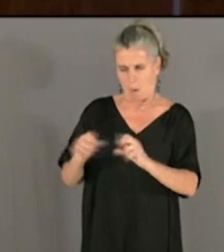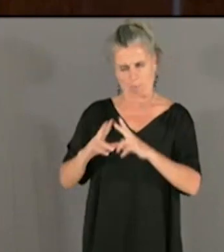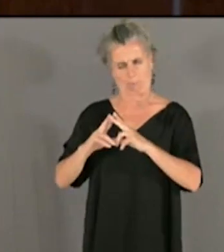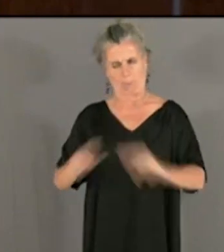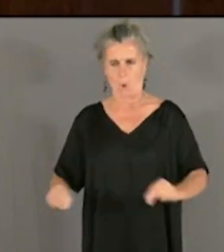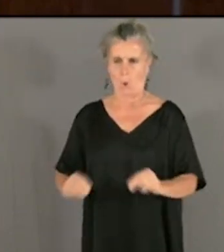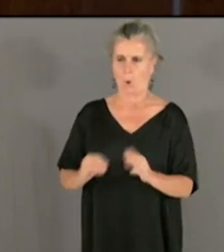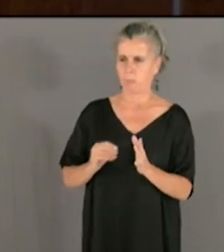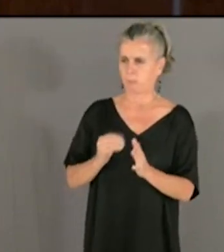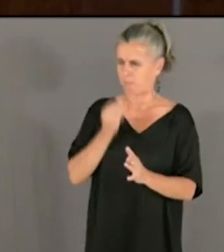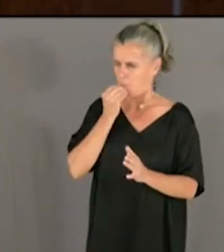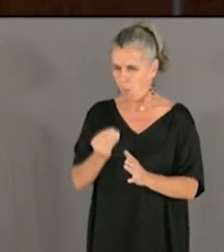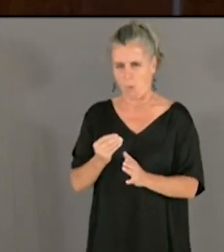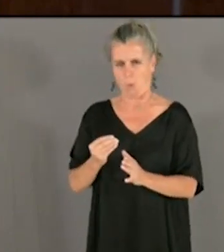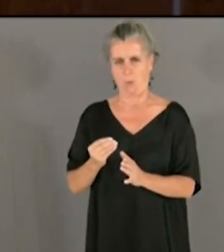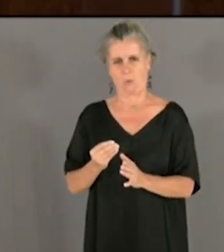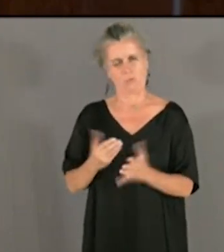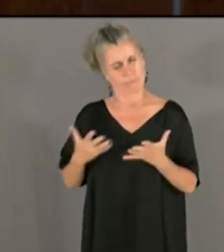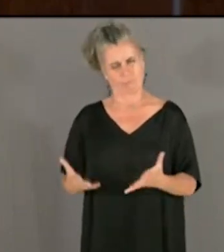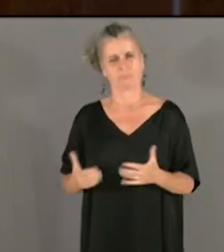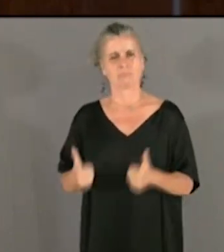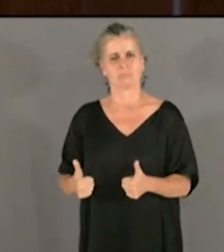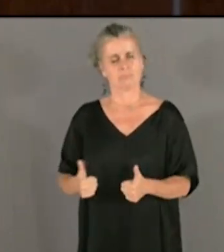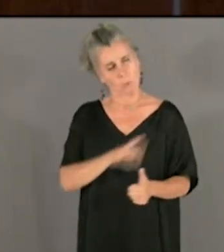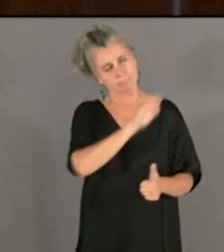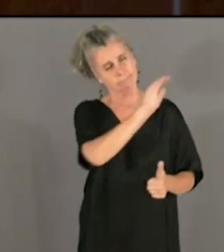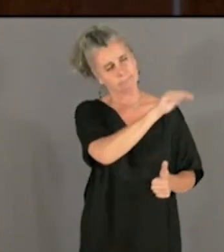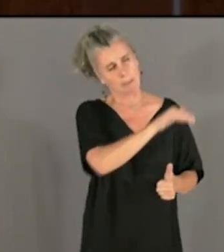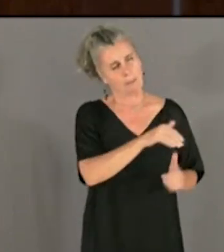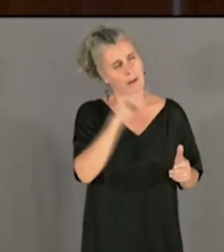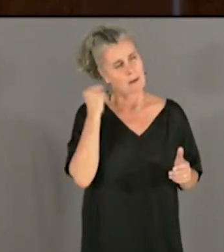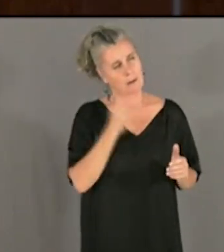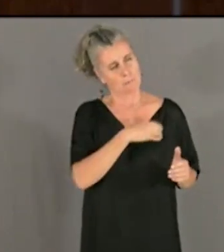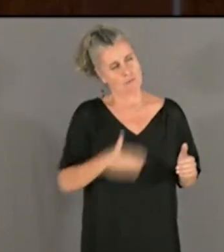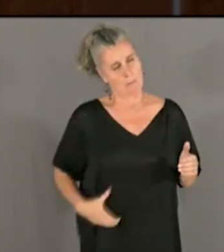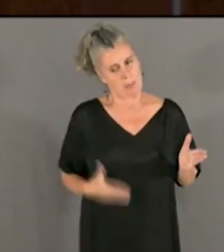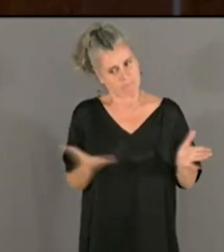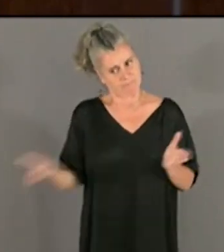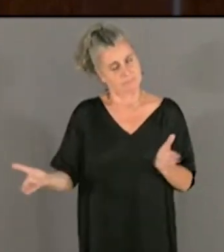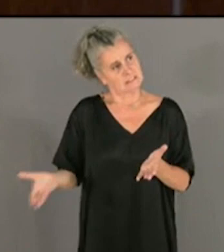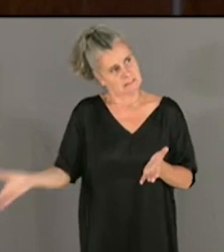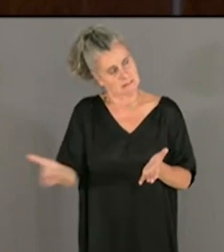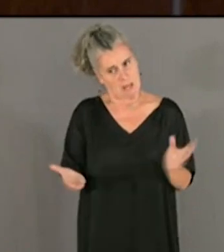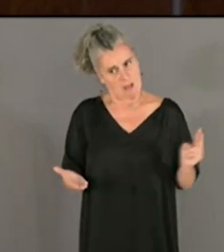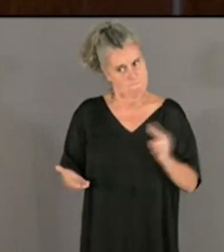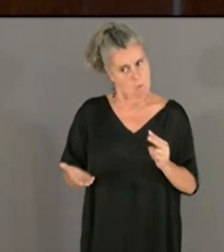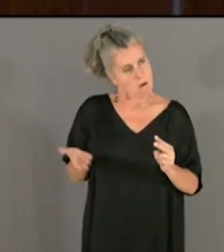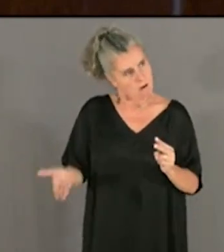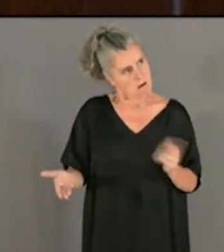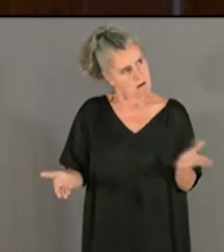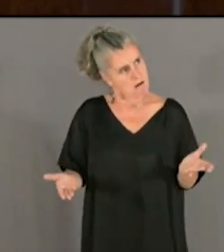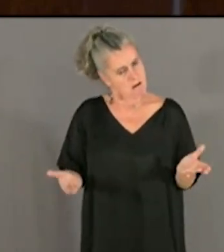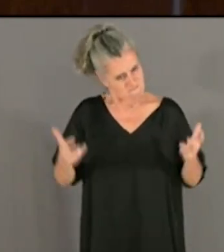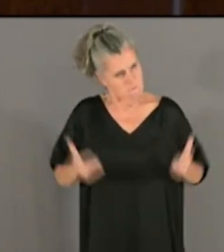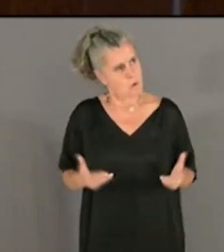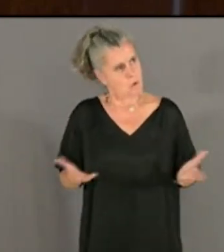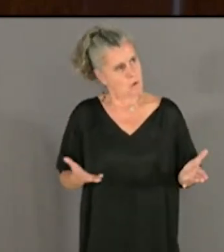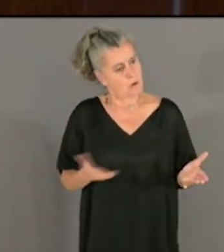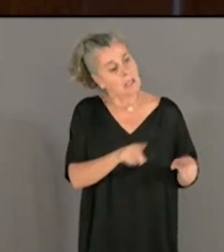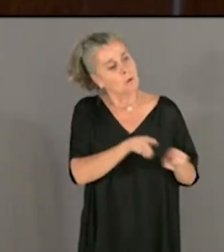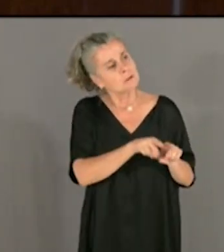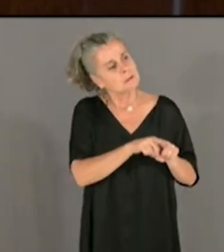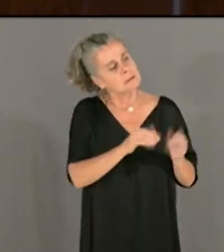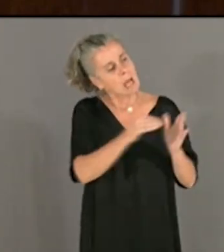je vous alerte à nouveau, monsieur le maire, et votre adjoint au sport, sur ce qui est en train de se passer là-bas, parce que ça